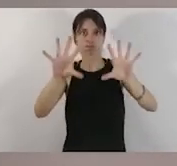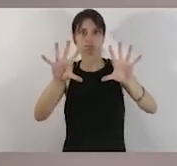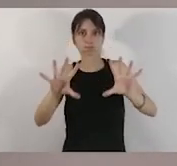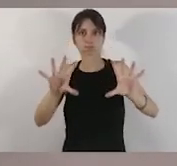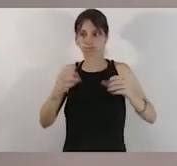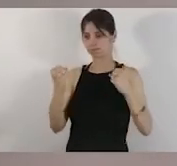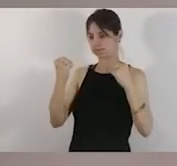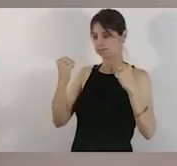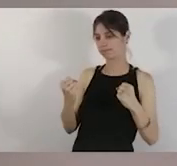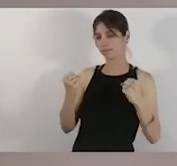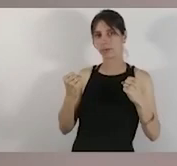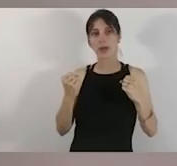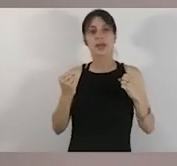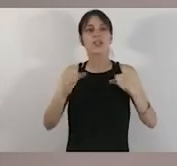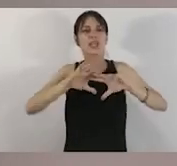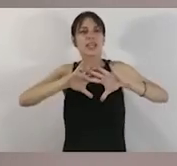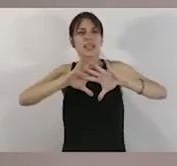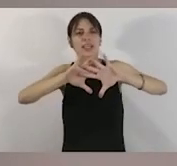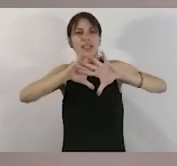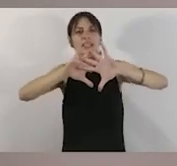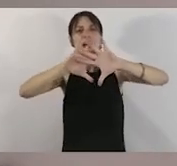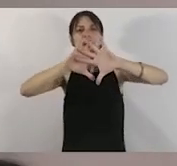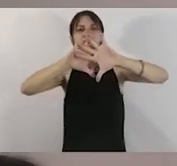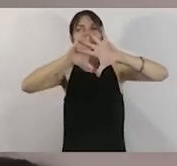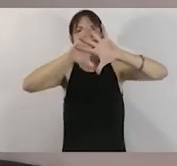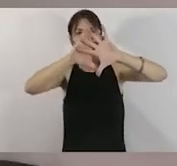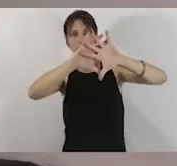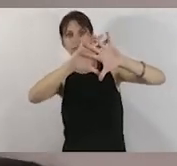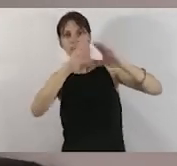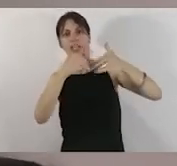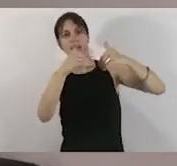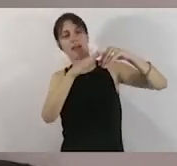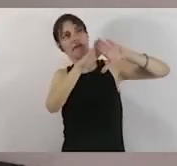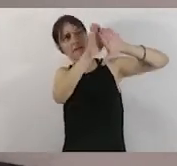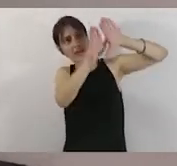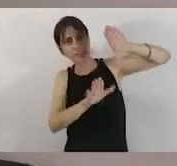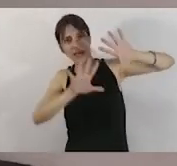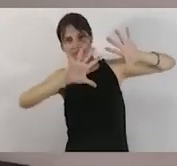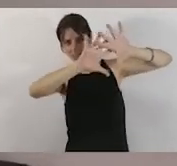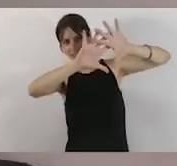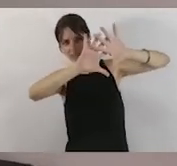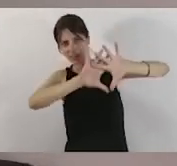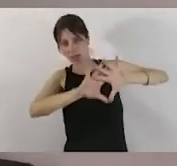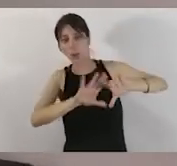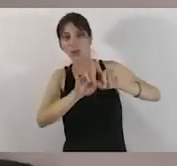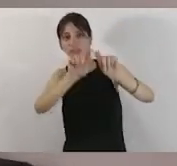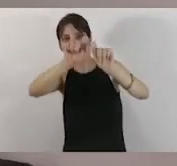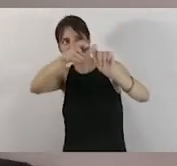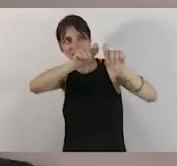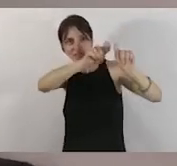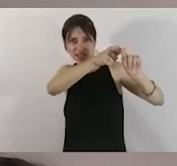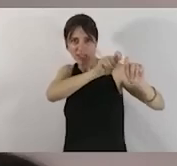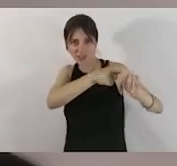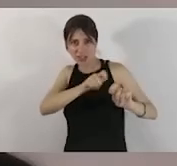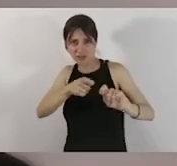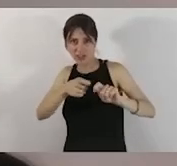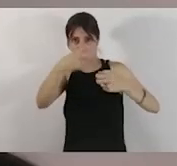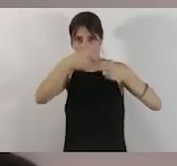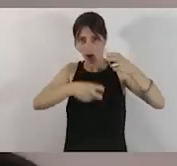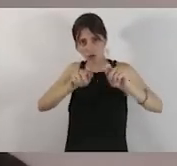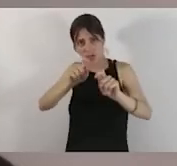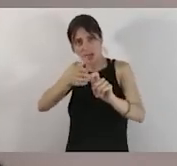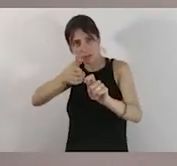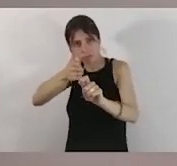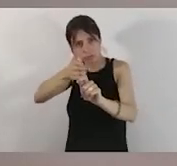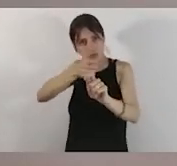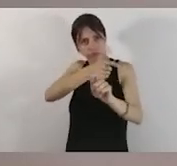espèce de grillage très épais qui a été étendu sur la façade, ainsi que des vis, s'appelle des vis, qu'on a perforé la falaise. Donc